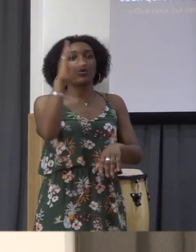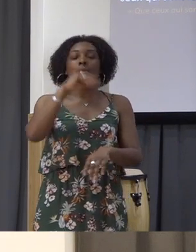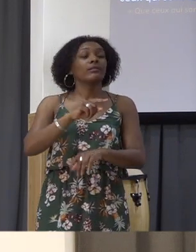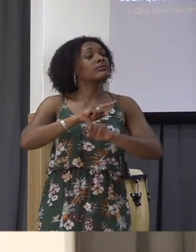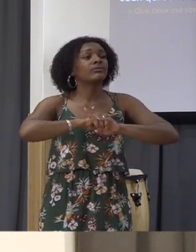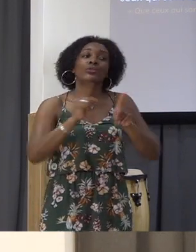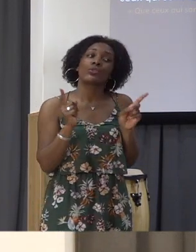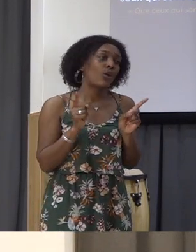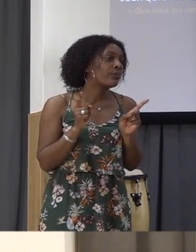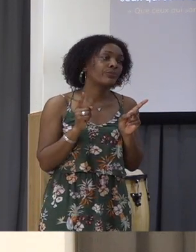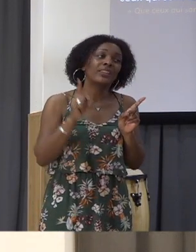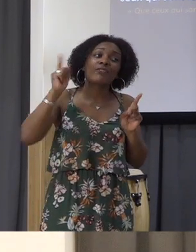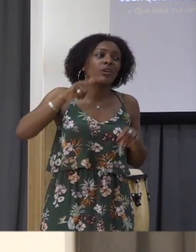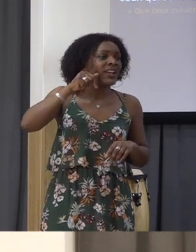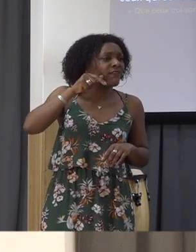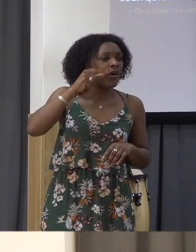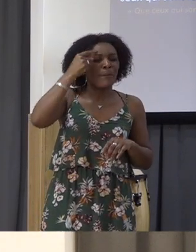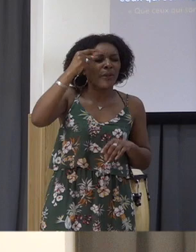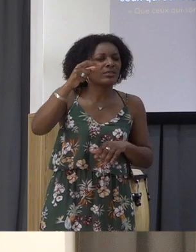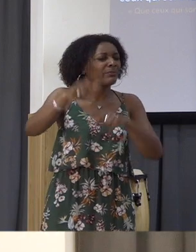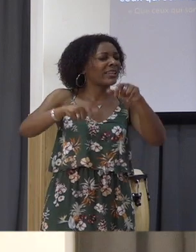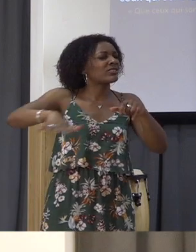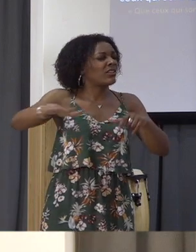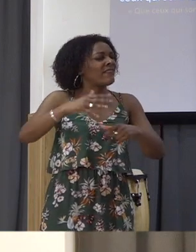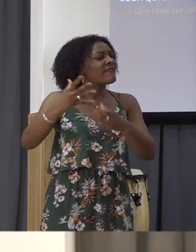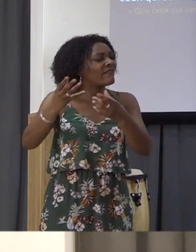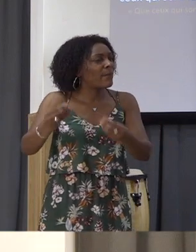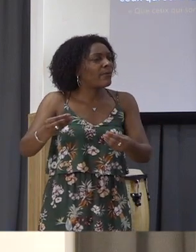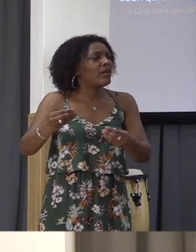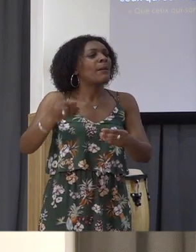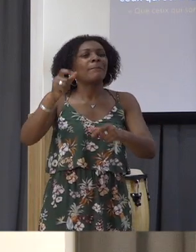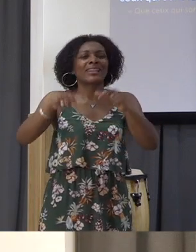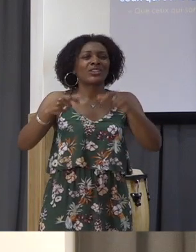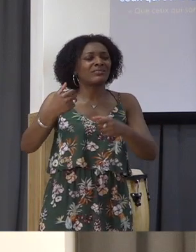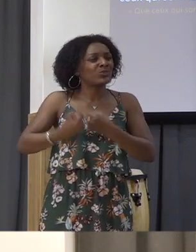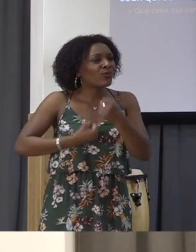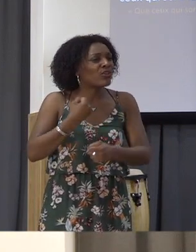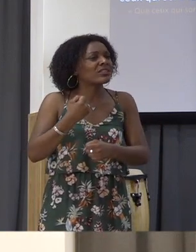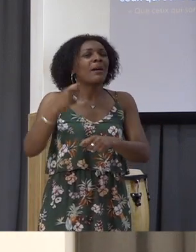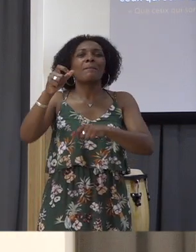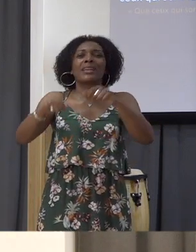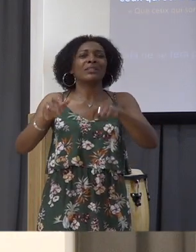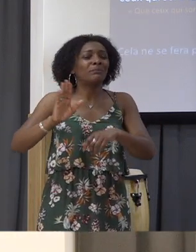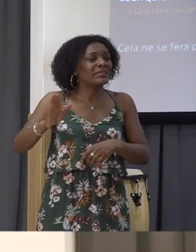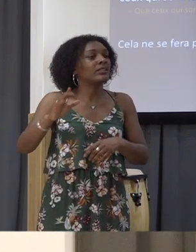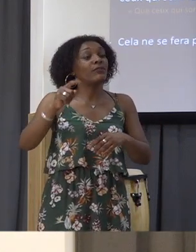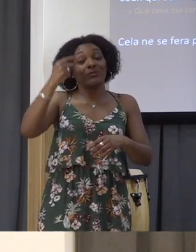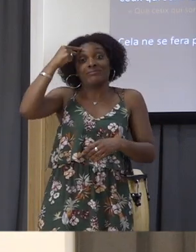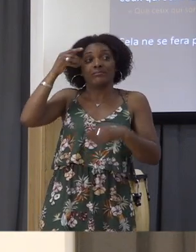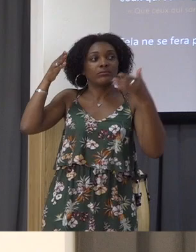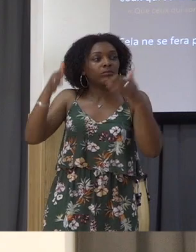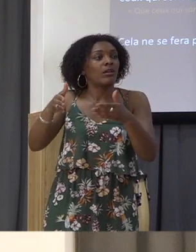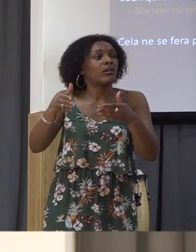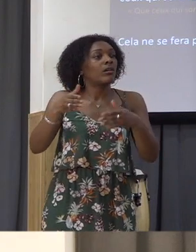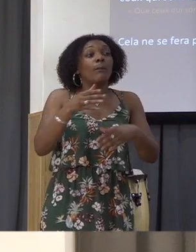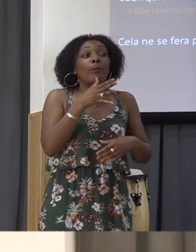doivent mettre l'accent, l'effort en priorité vers cela. Parce que, et je le souligne, cela ne se fera pas